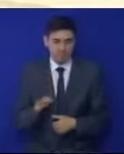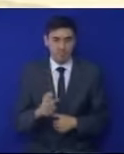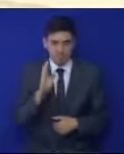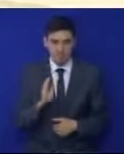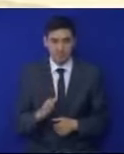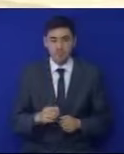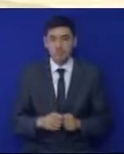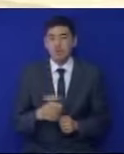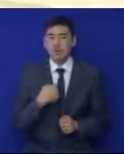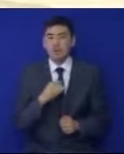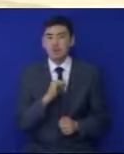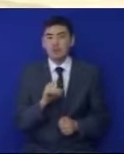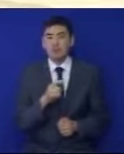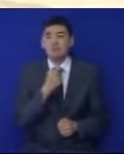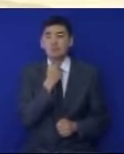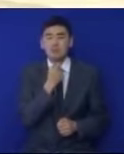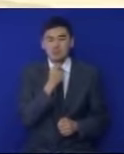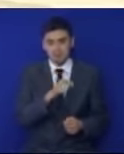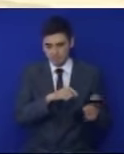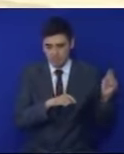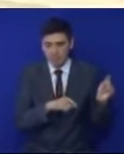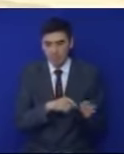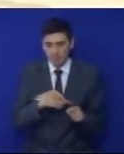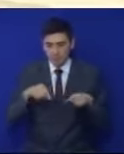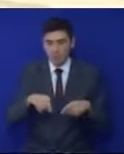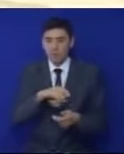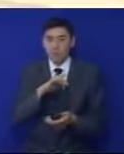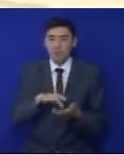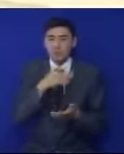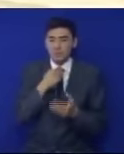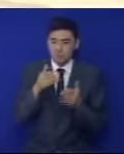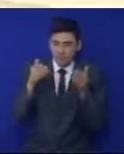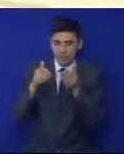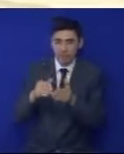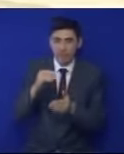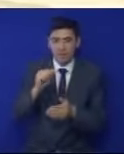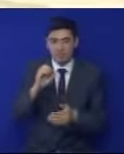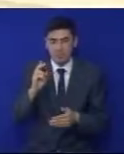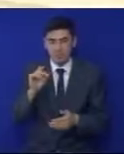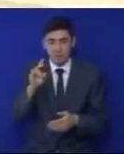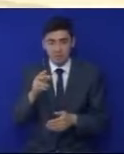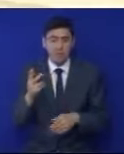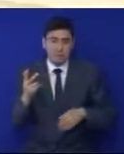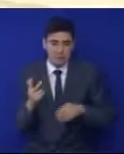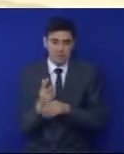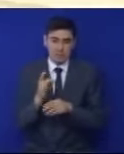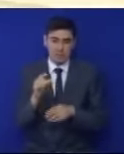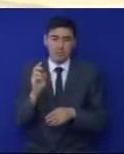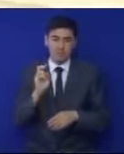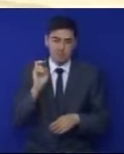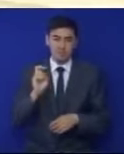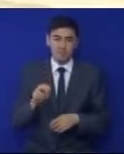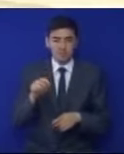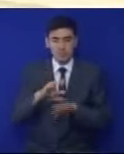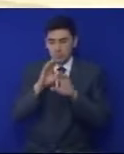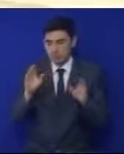Аягөз қаласынан келіп тұрмын. Осы Семей өңіріндегі жас қанат лагеріне 3-ші жыл келуім. Бұл лагер әр күн қызыққа толы десем